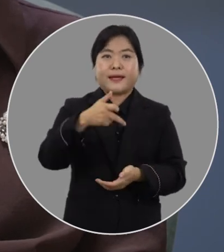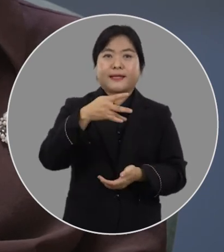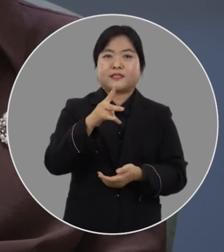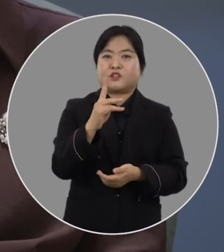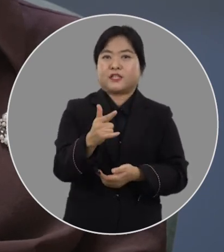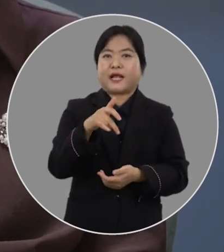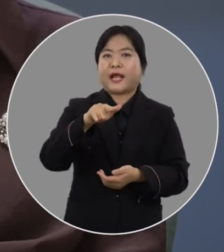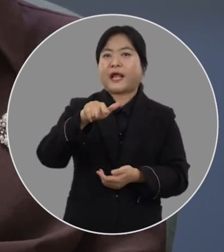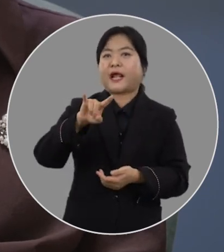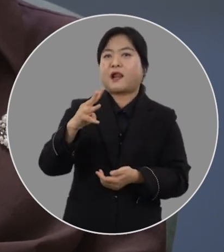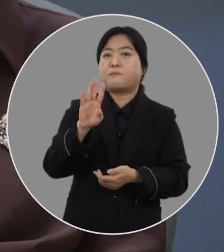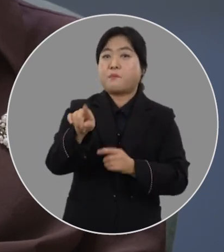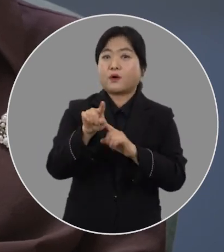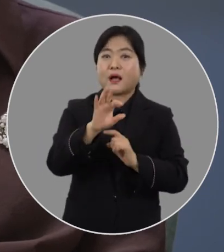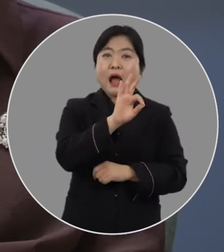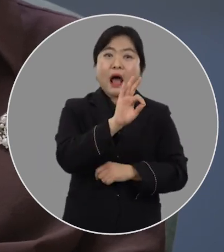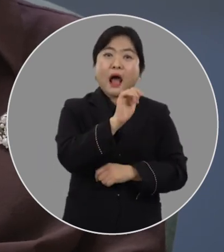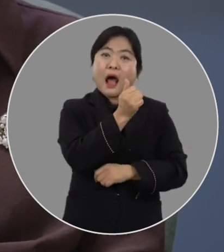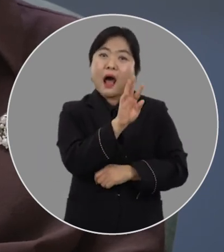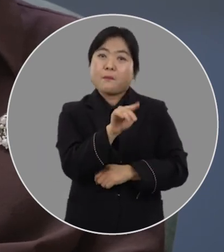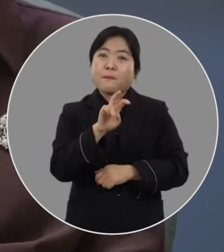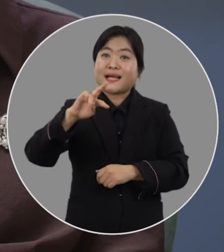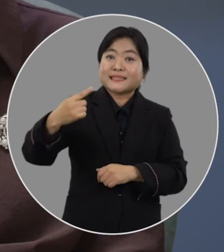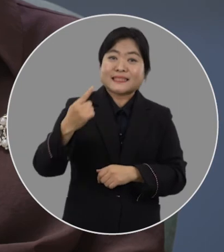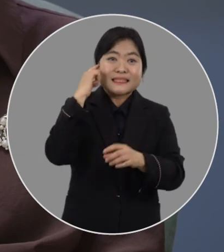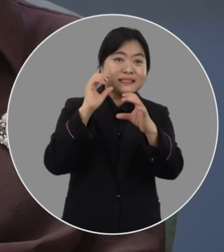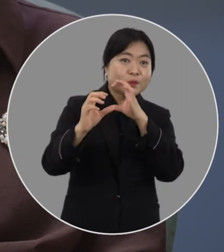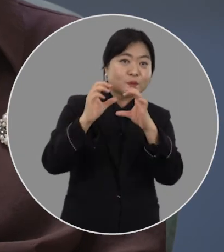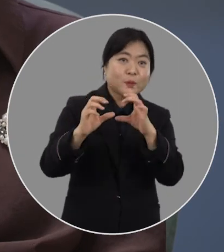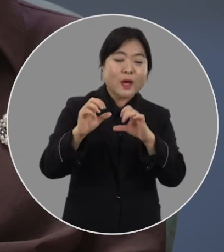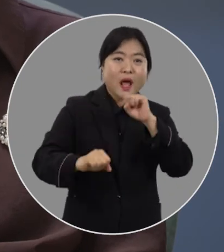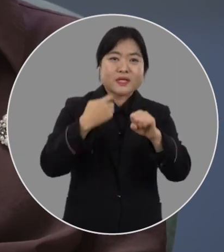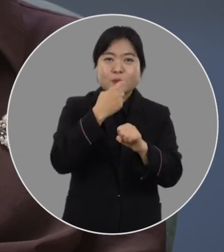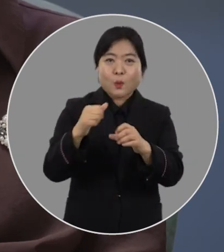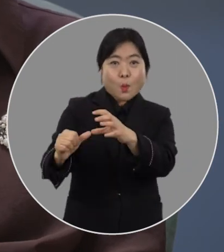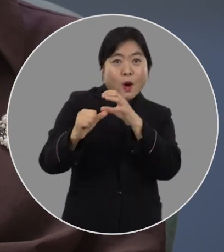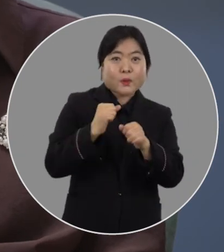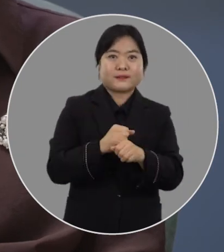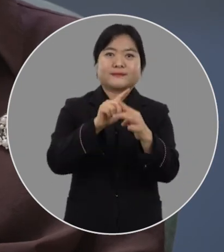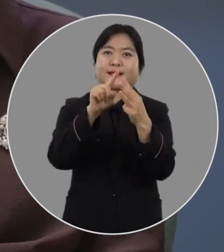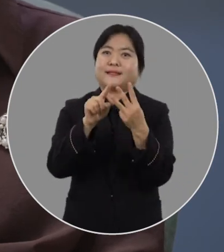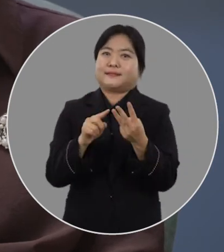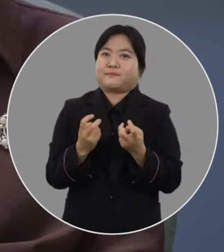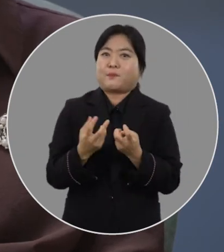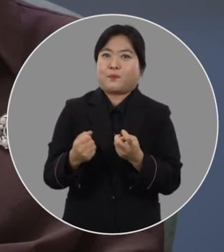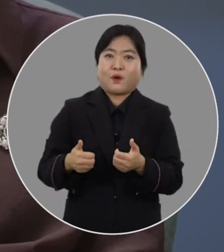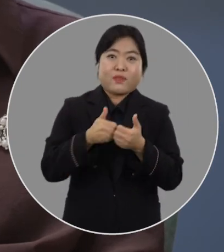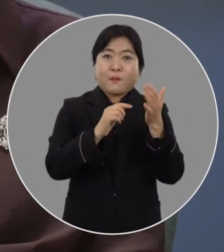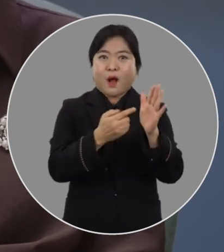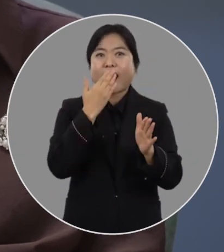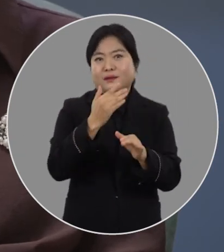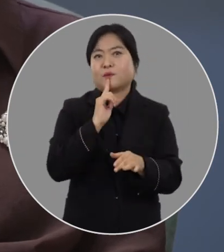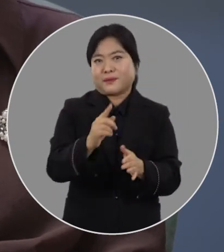캐서린 갤버는 하버마스의 의사소통 행위 이론을 활용해서 세 가지 방식으로 대항 표현이 가능하다고